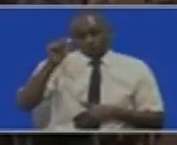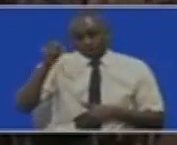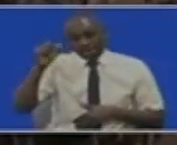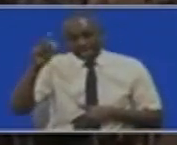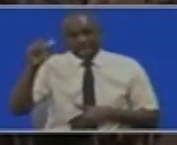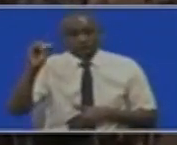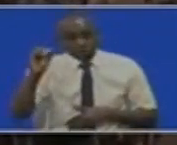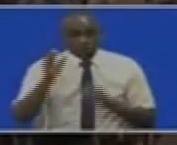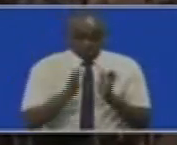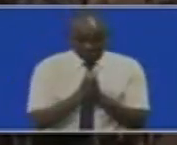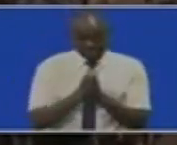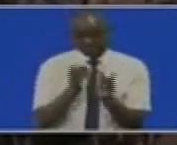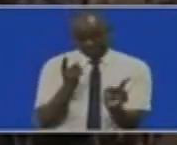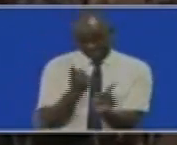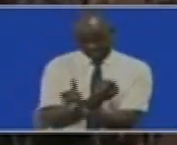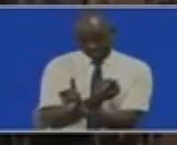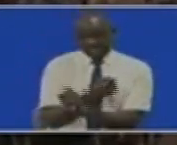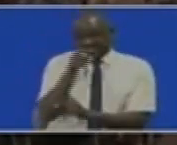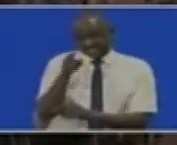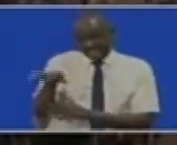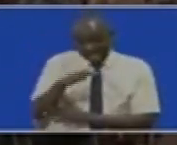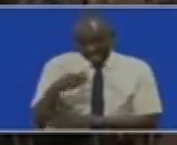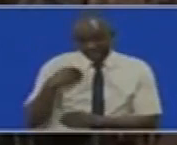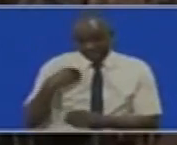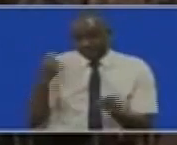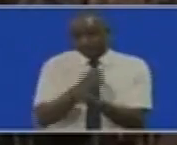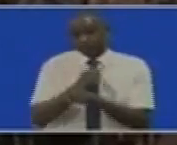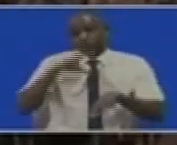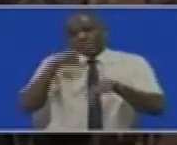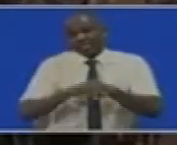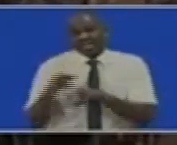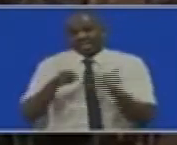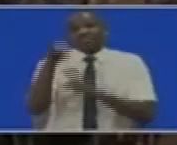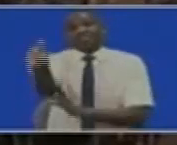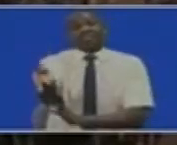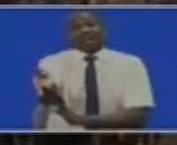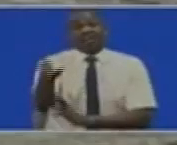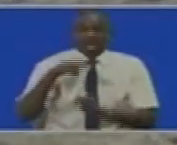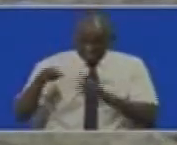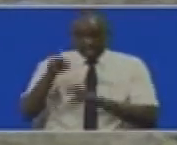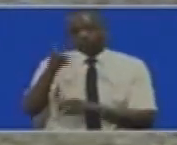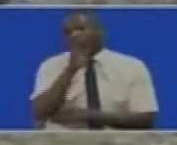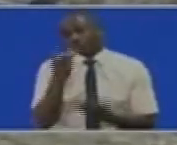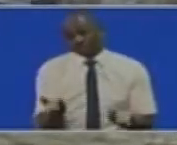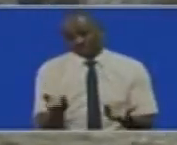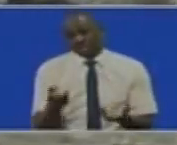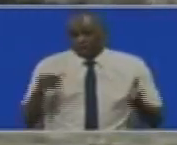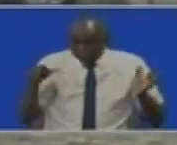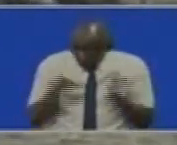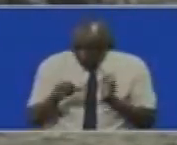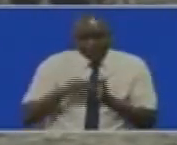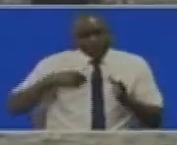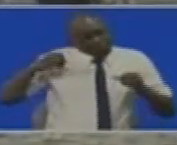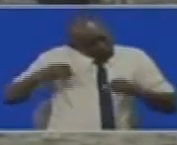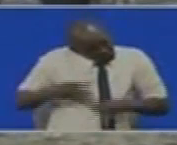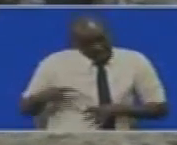Kamuge. Lomelo so much because now they are cut off from accessing the Subuta River, which is a source of water. Hofu pia imegubika eneo la